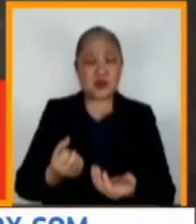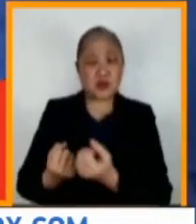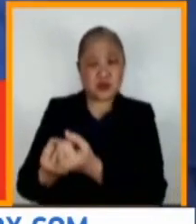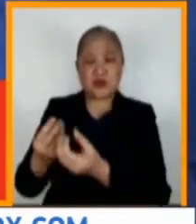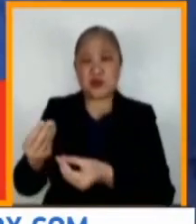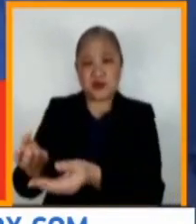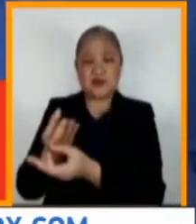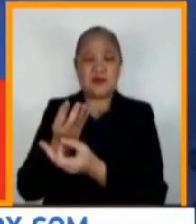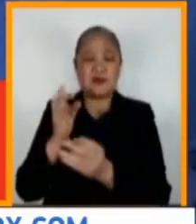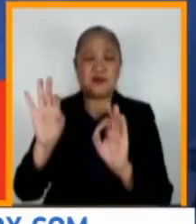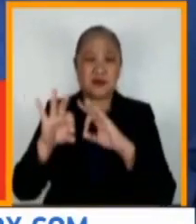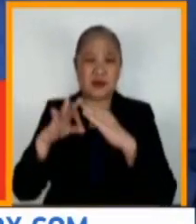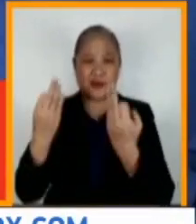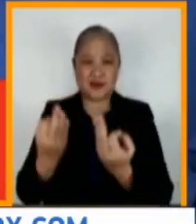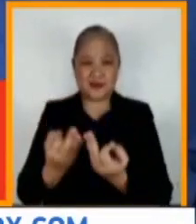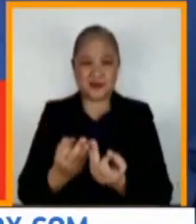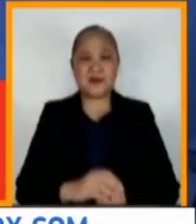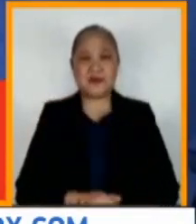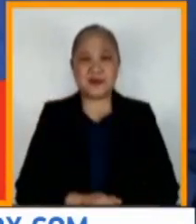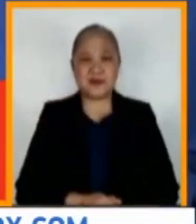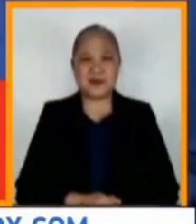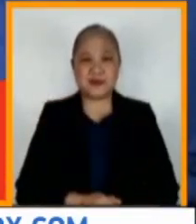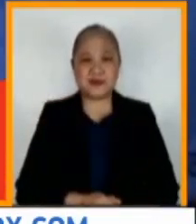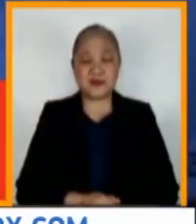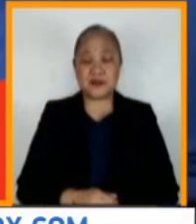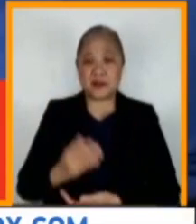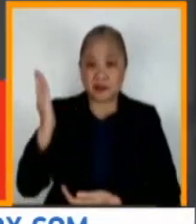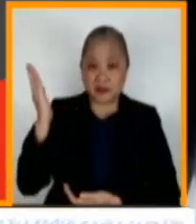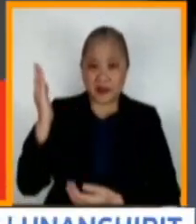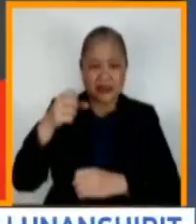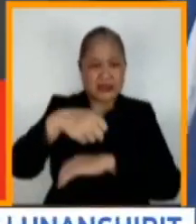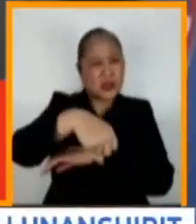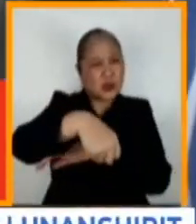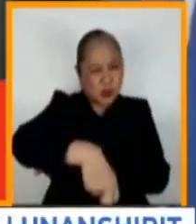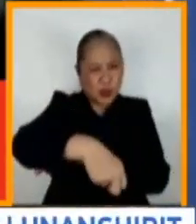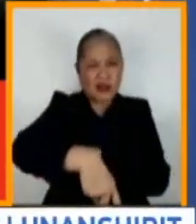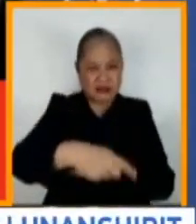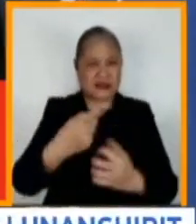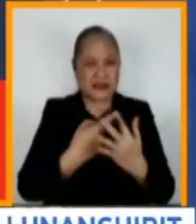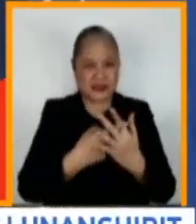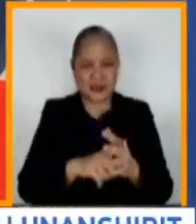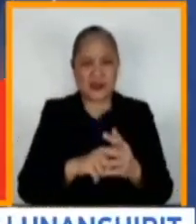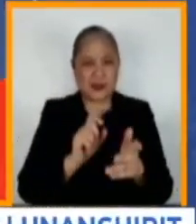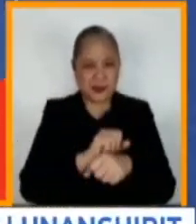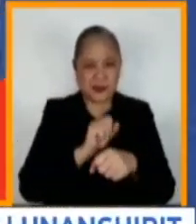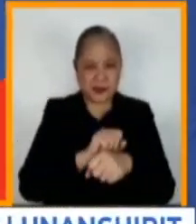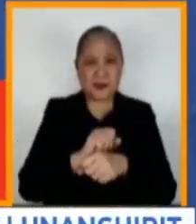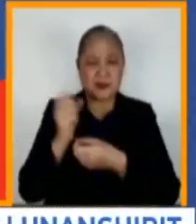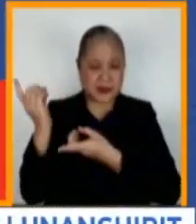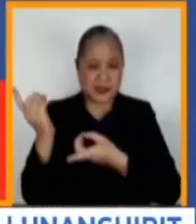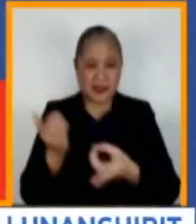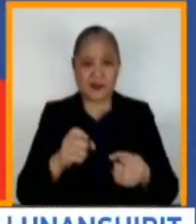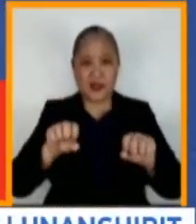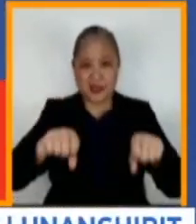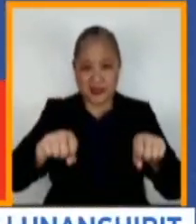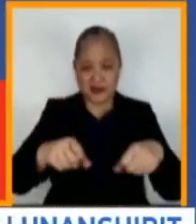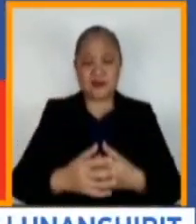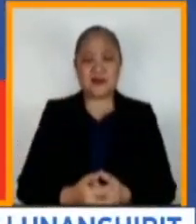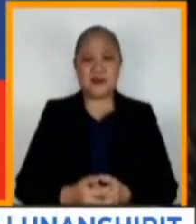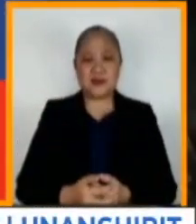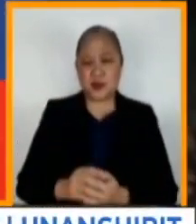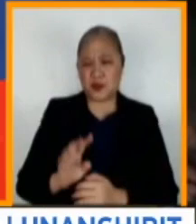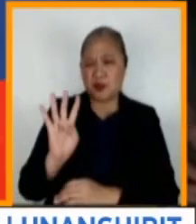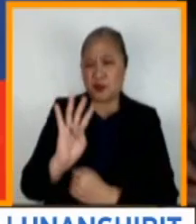Hating gabi nagsisimula ang trabaho ng food delivery rider na si Kevin. Bandang alas 4 ng madaling araw, tatlo pa lang daw ang nabubok